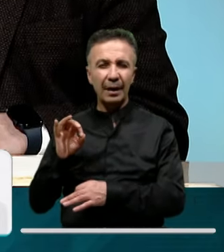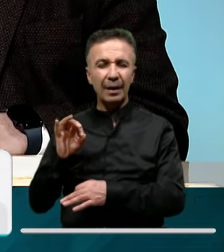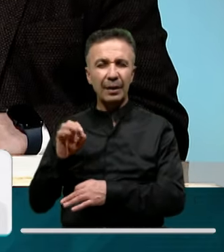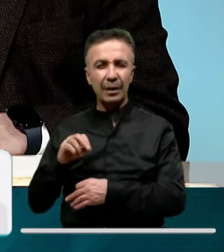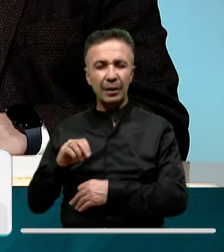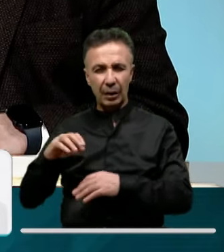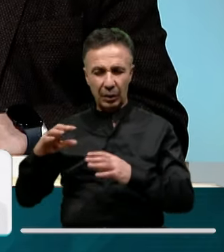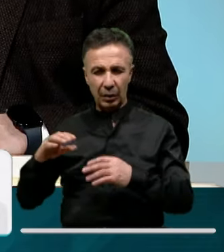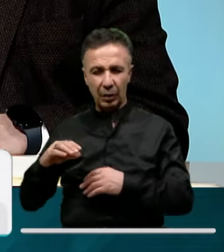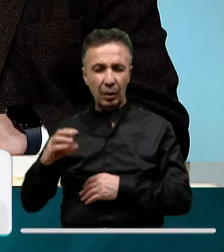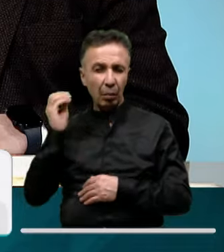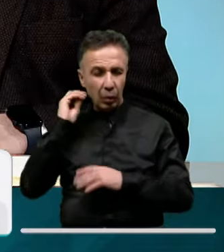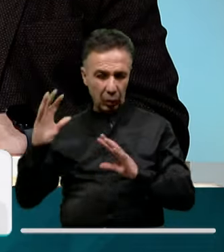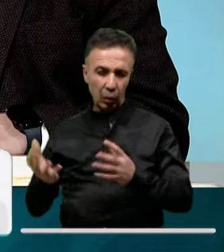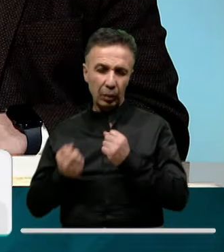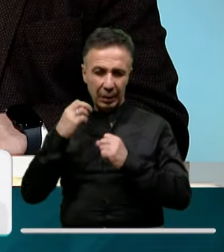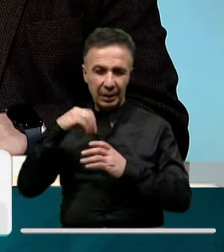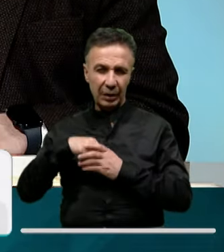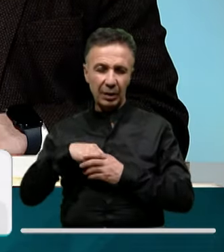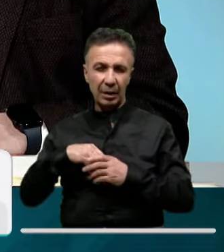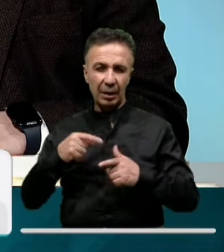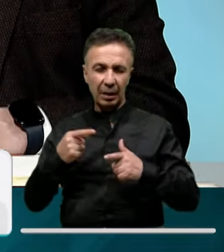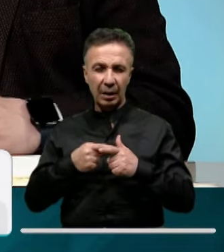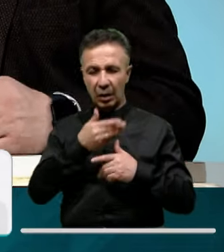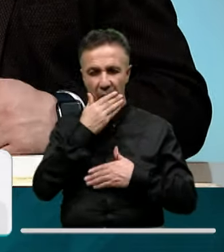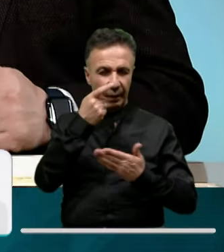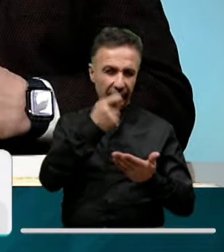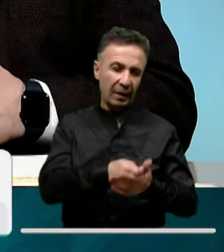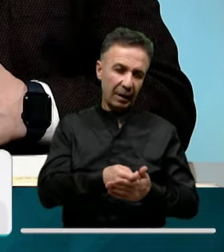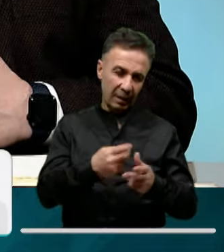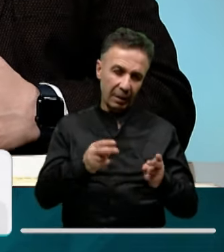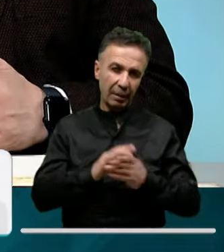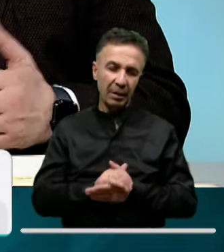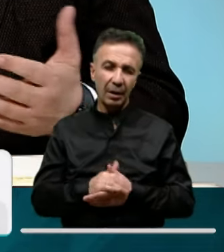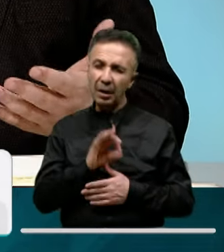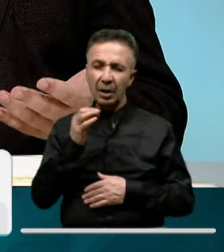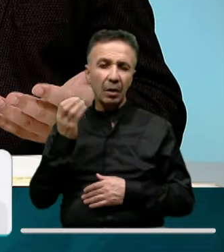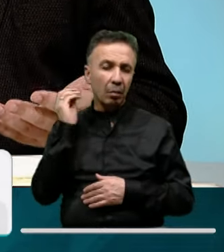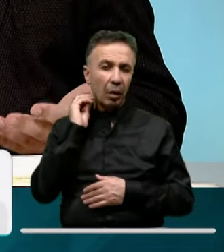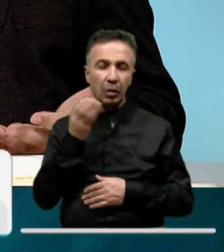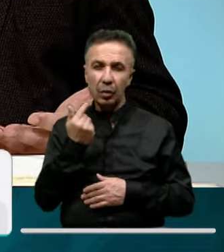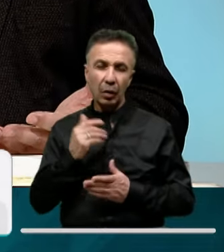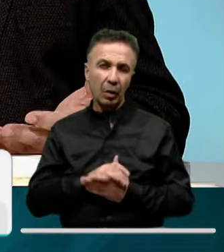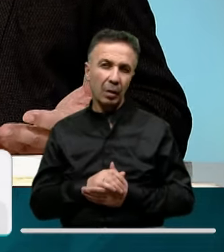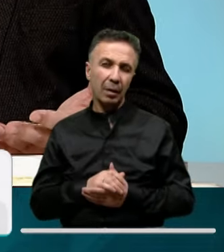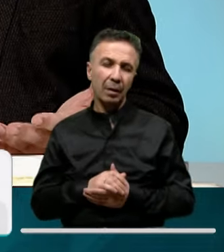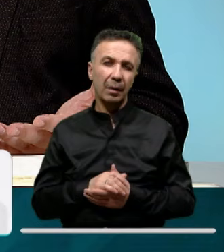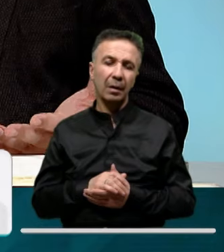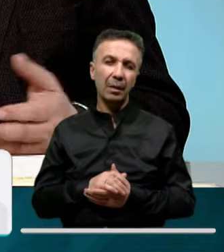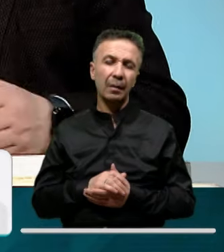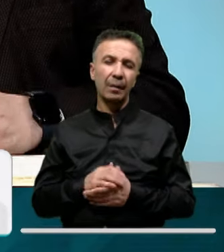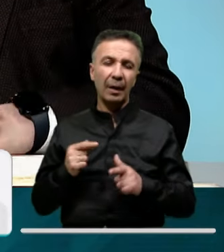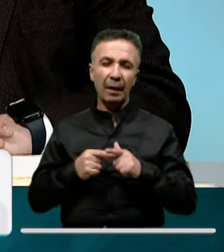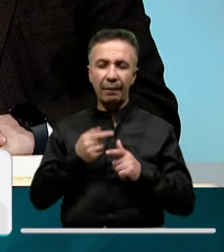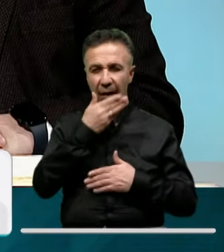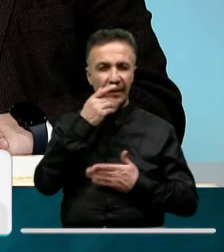ödeyebiliyorlarsa ne ala fidyeler ödenebilir. Ama diyelim ki hiç borcu yok. Adam vefat etmiş ya da kadın. Hayır, onun zaten borcu yoksa fidye gerek